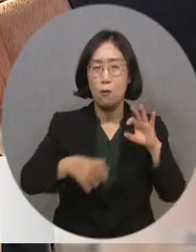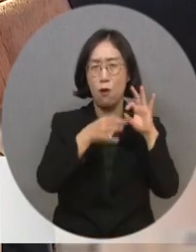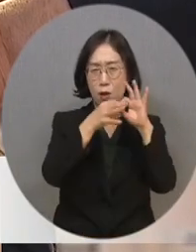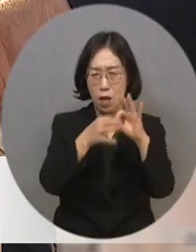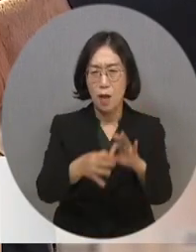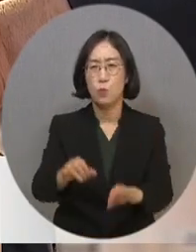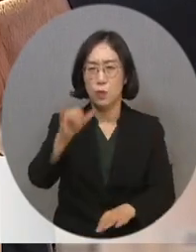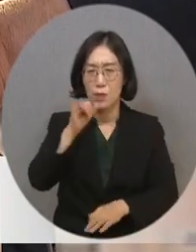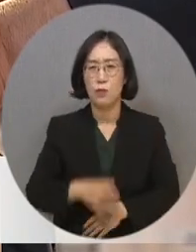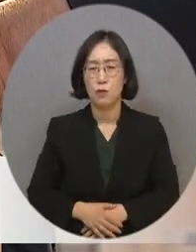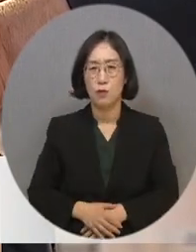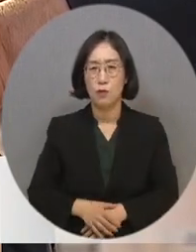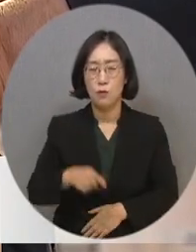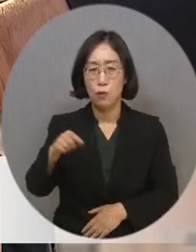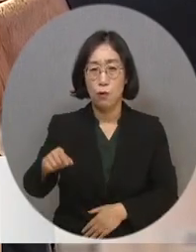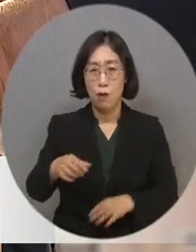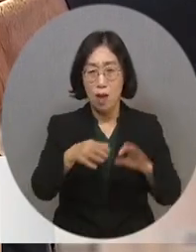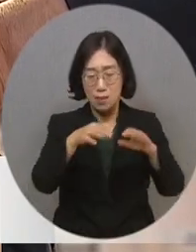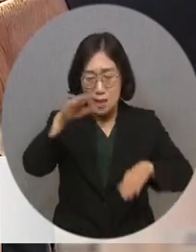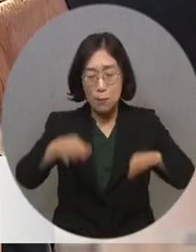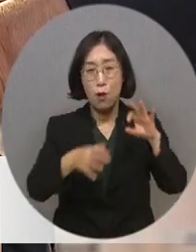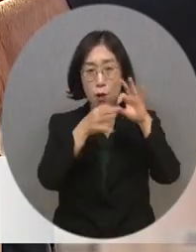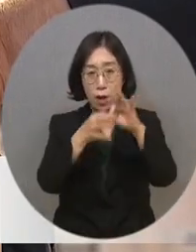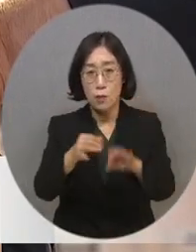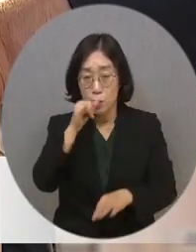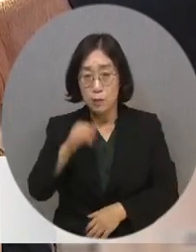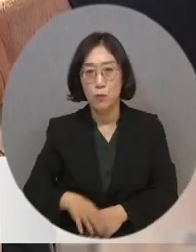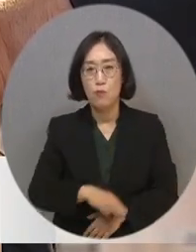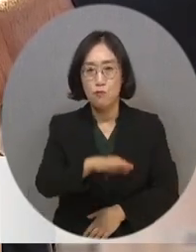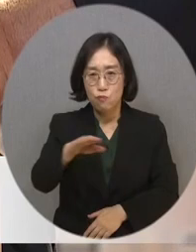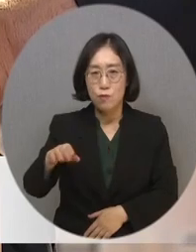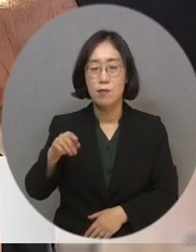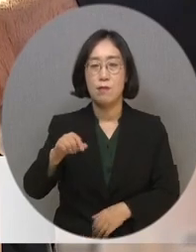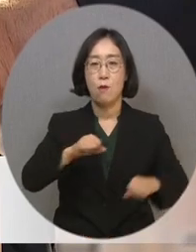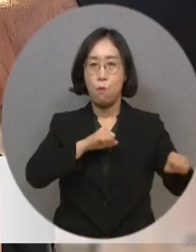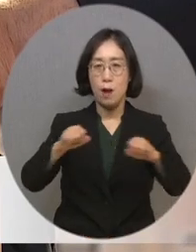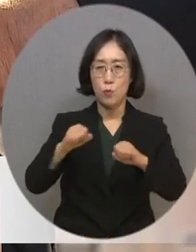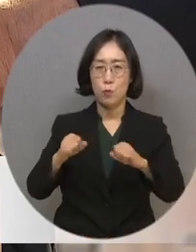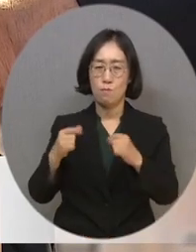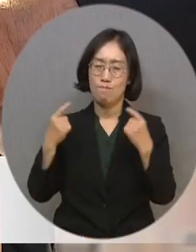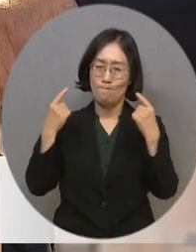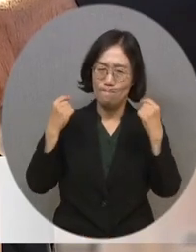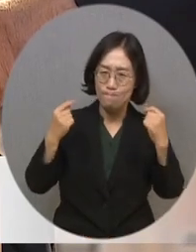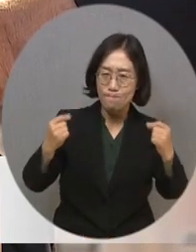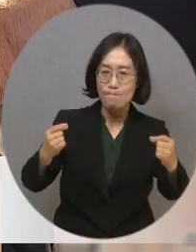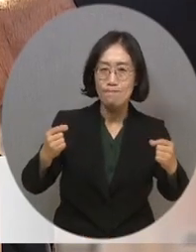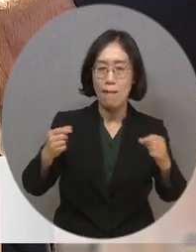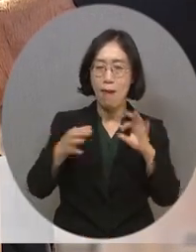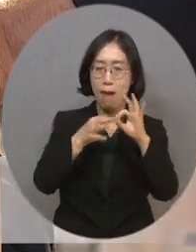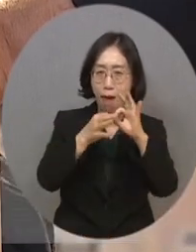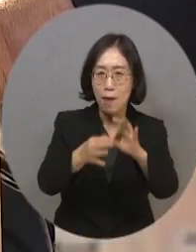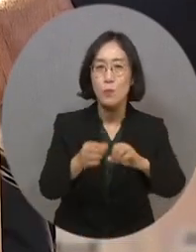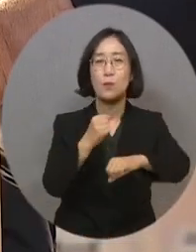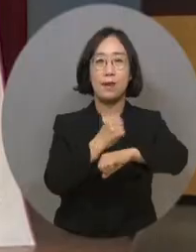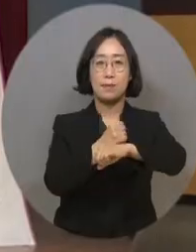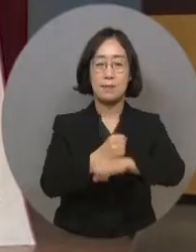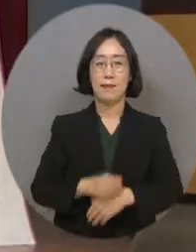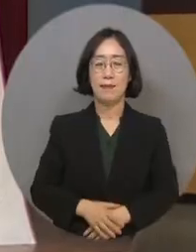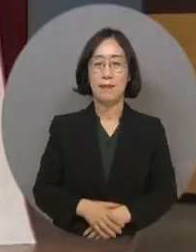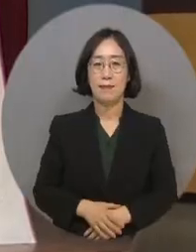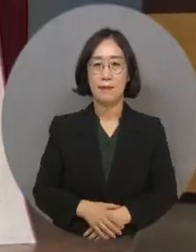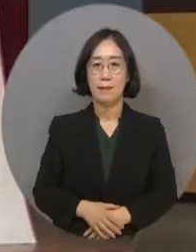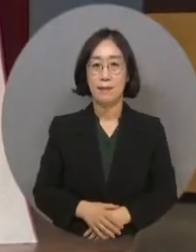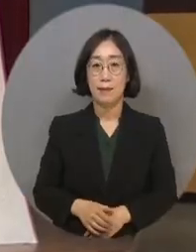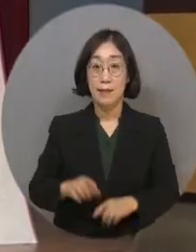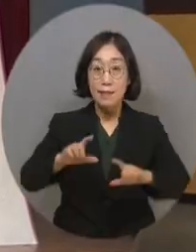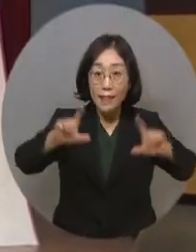건데 장애인 차별이 계속되는 우리 삼별초도 계속 그 정신이 이어가리라 생각합니다.